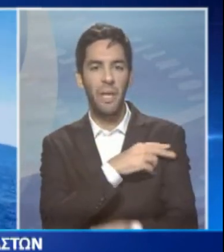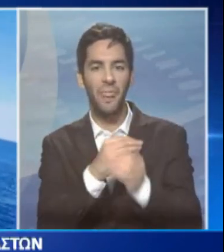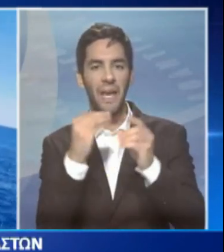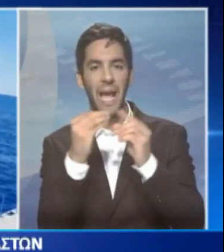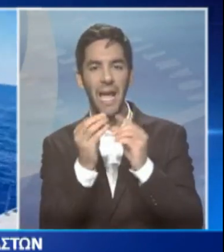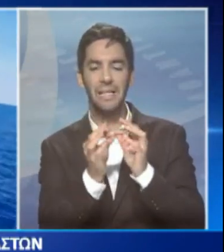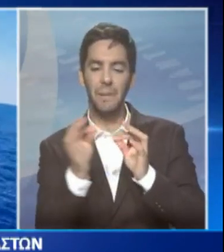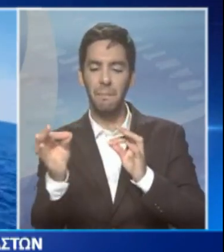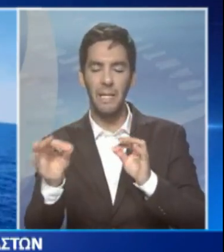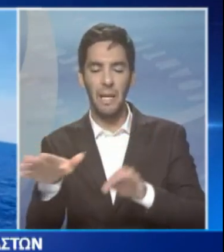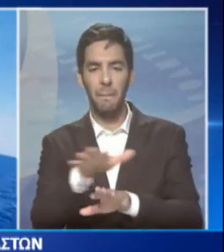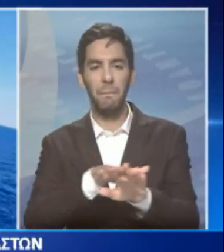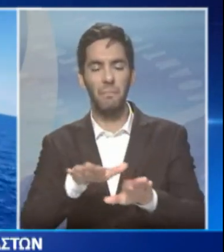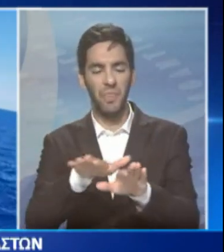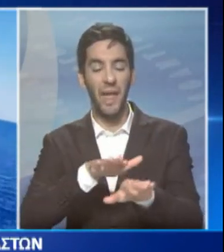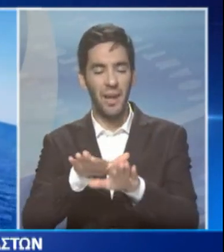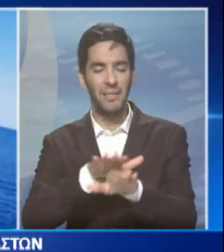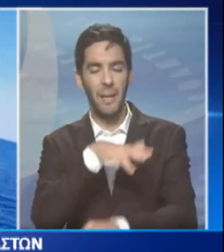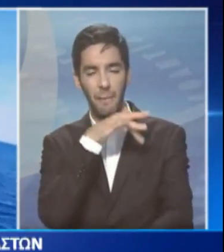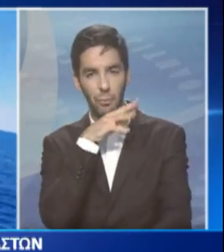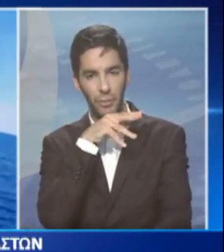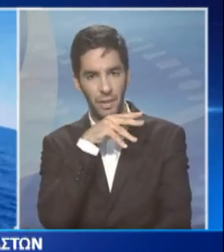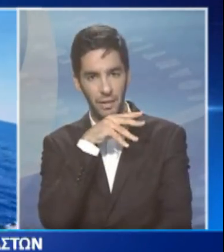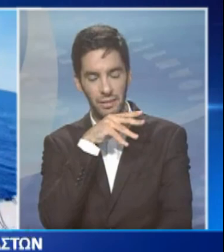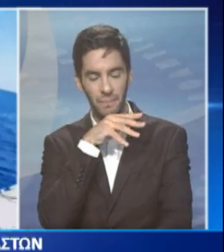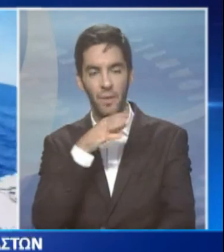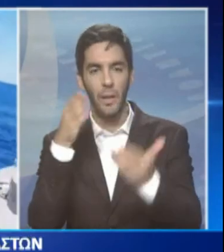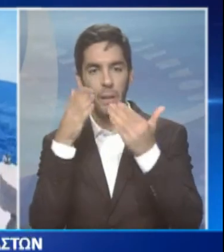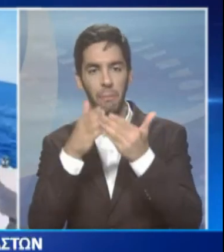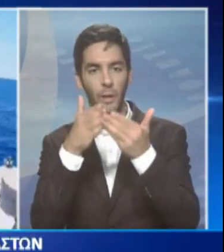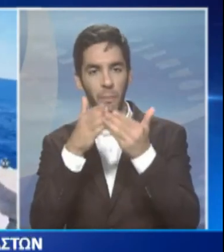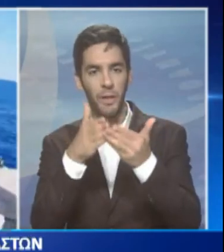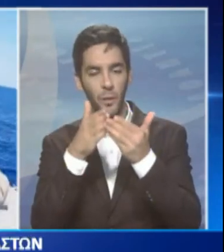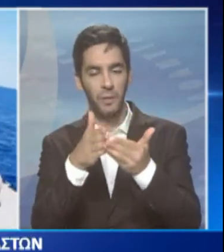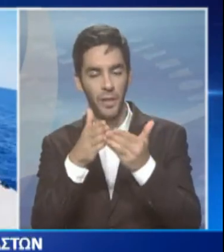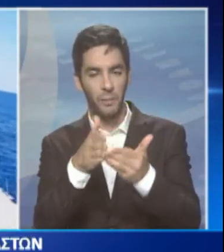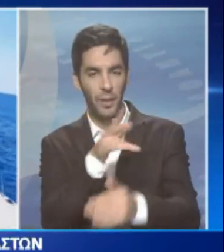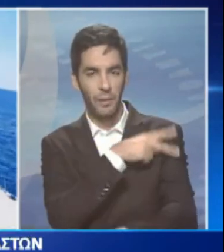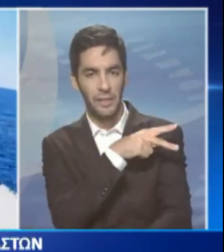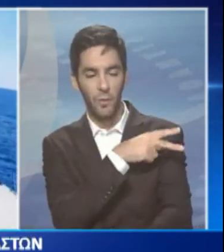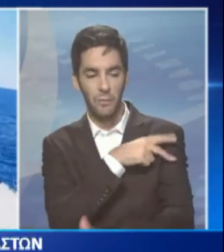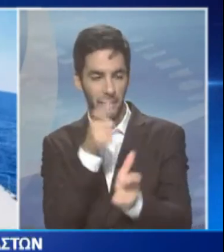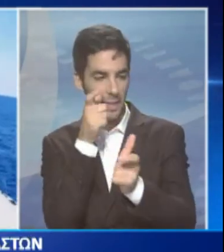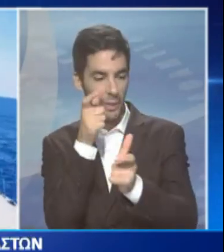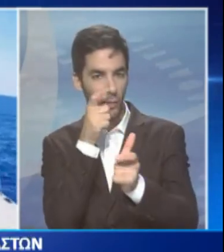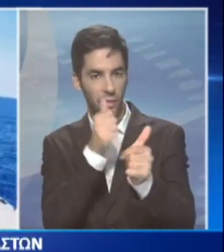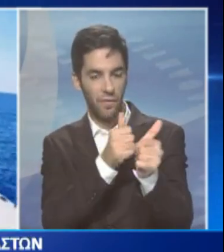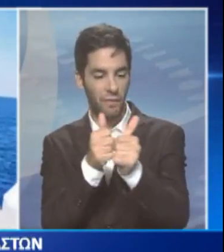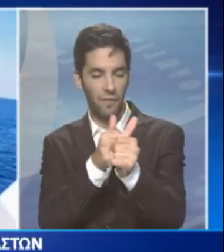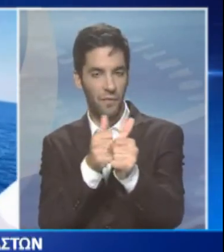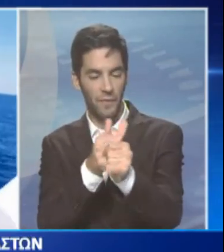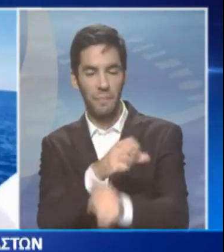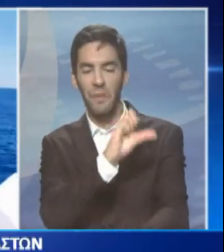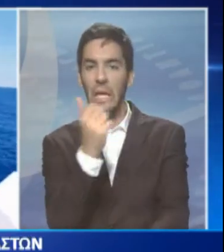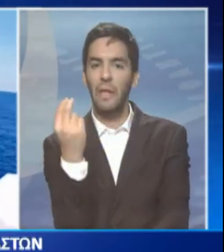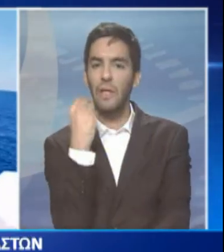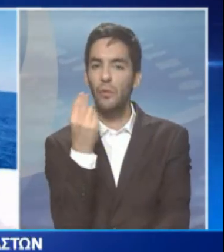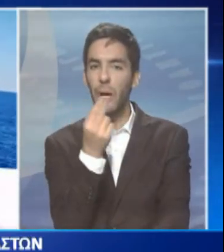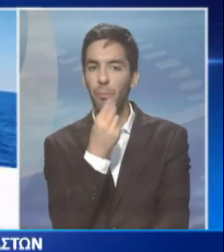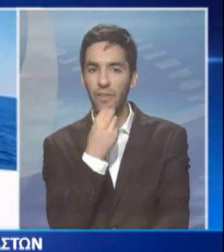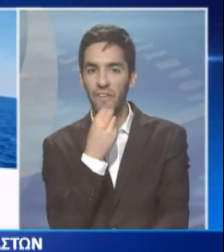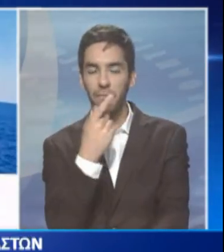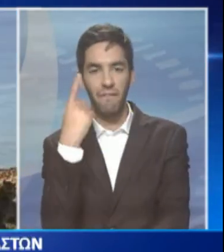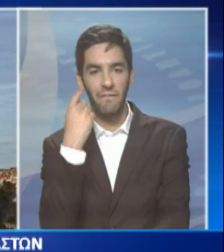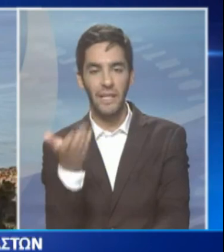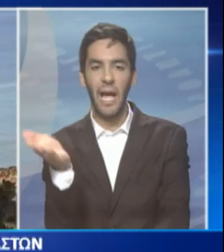μίλια ανοιχτά του Κάβο Γκρέκο στον Πρωταρά. Το πλοιάριο παρακολουθείται από σκάφη της λιμενικής. Χθες το απόγευμα είχε εντοπιστεί άλλο πλοιάριο, στο